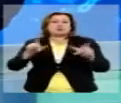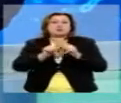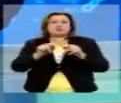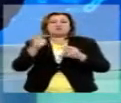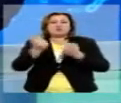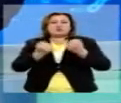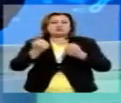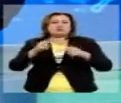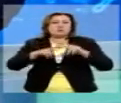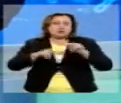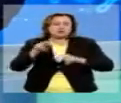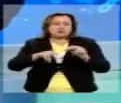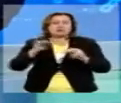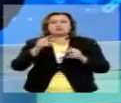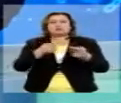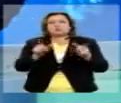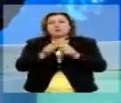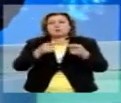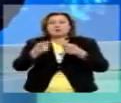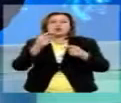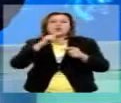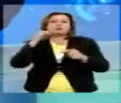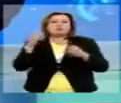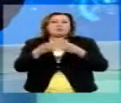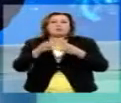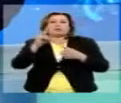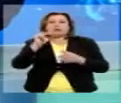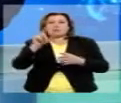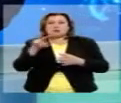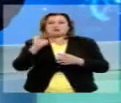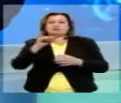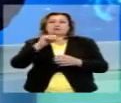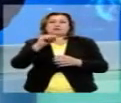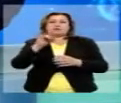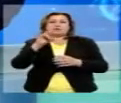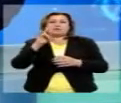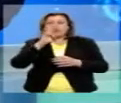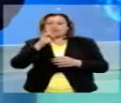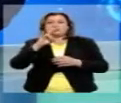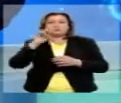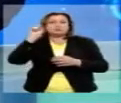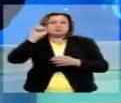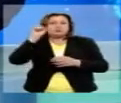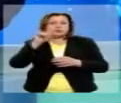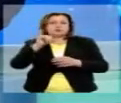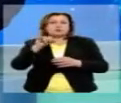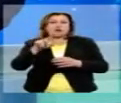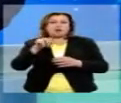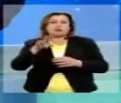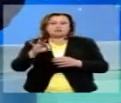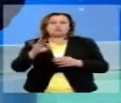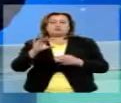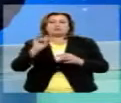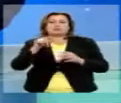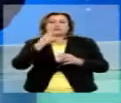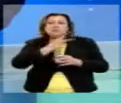сфере автомобилестроения с руководством российских компаний «КамАЗ» и «Татнефть», узбекской «УсАуто», а также ознакомился